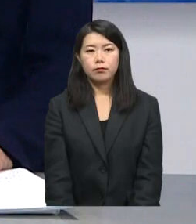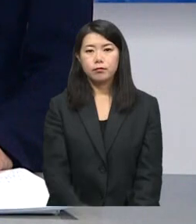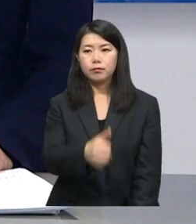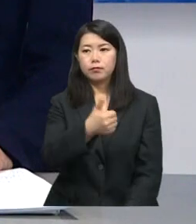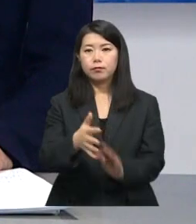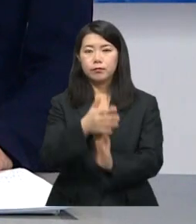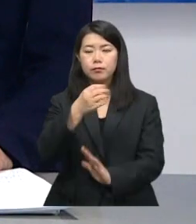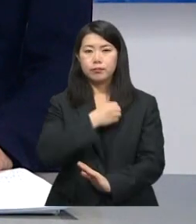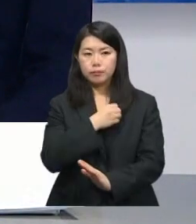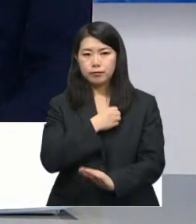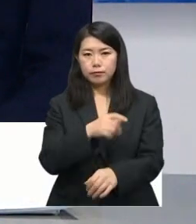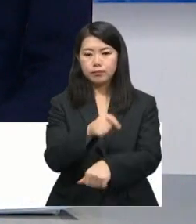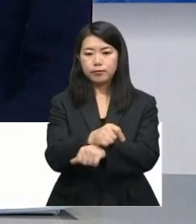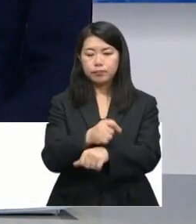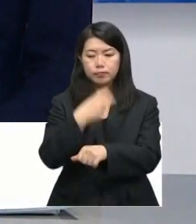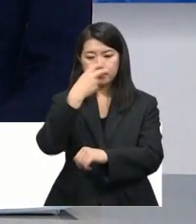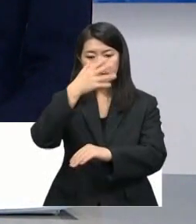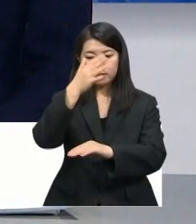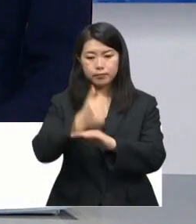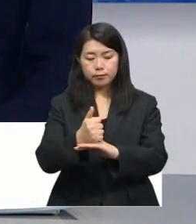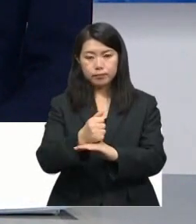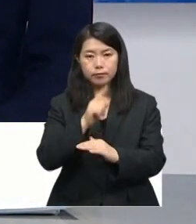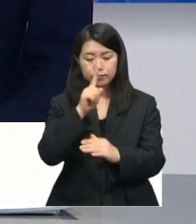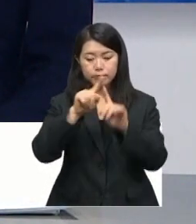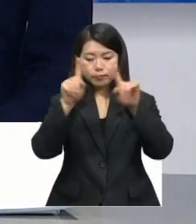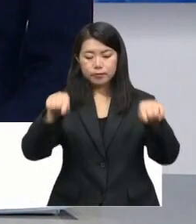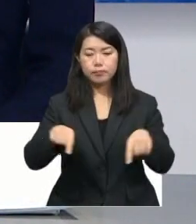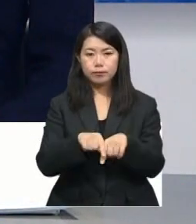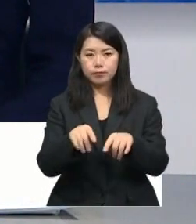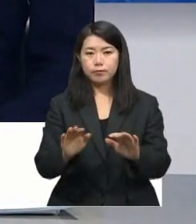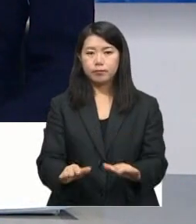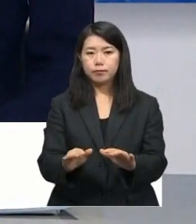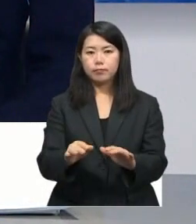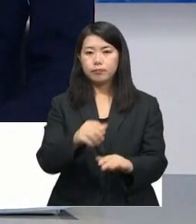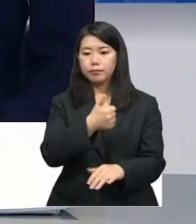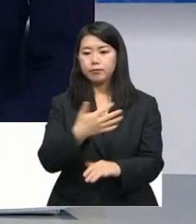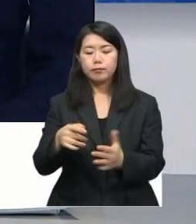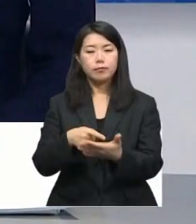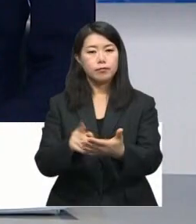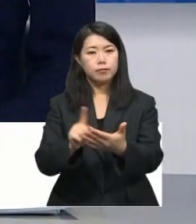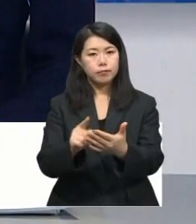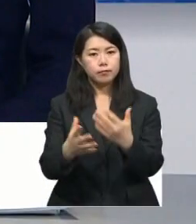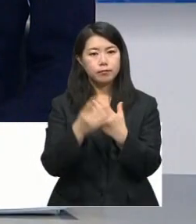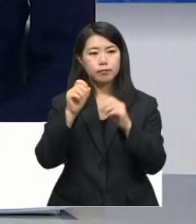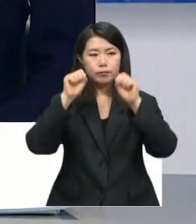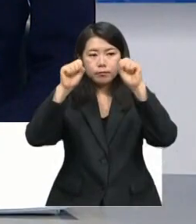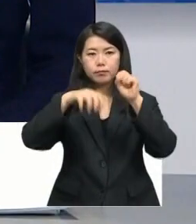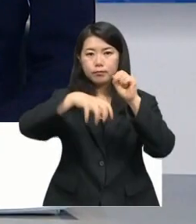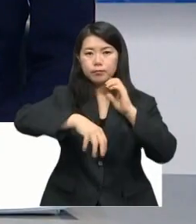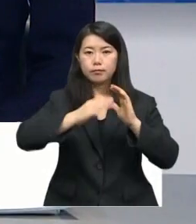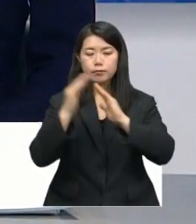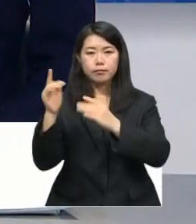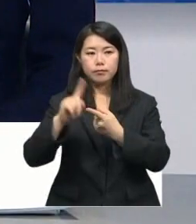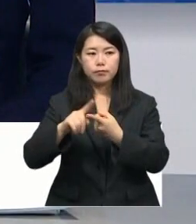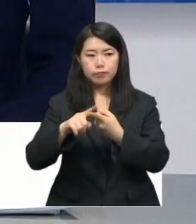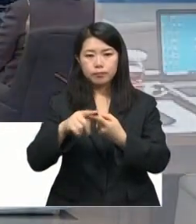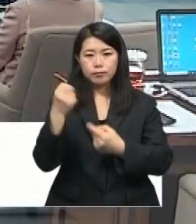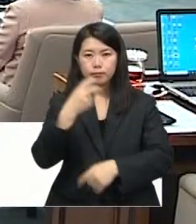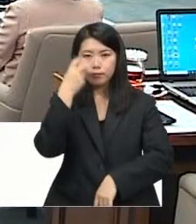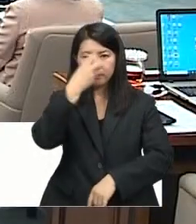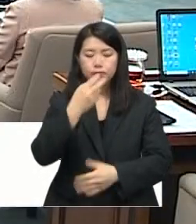하남시 의회가 행정 사무감사 결과 보고서를 통해 현재 하남시가 추진 중인 하남 종합운동장의 이전을 전면